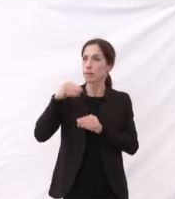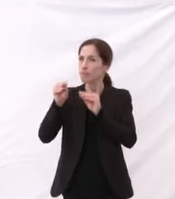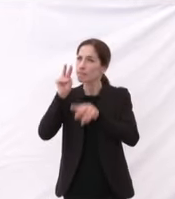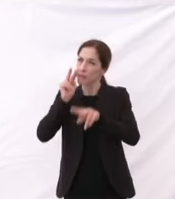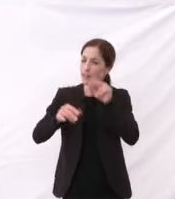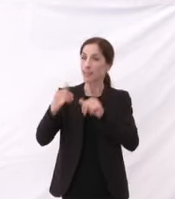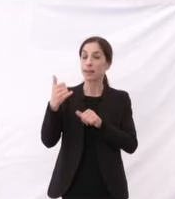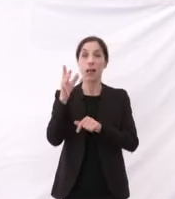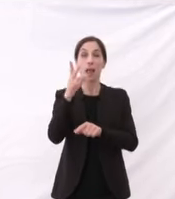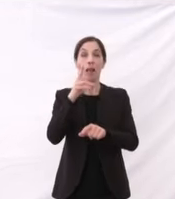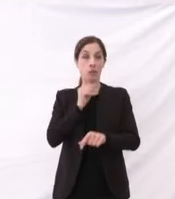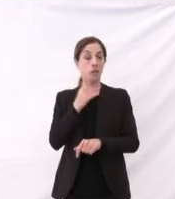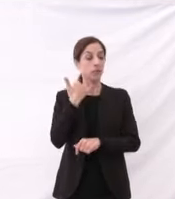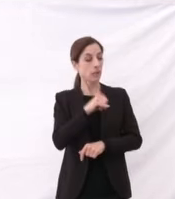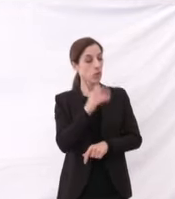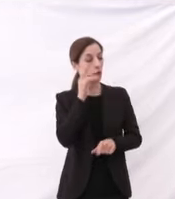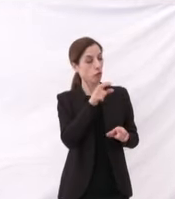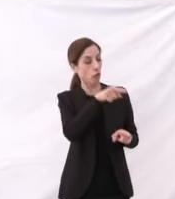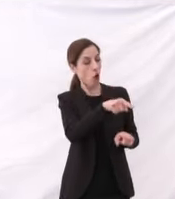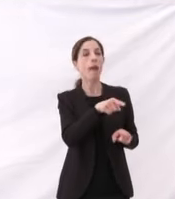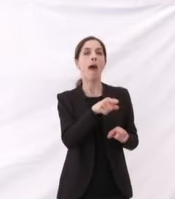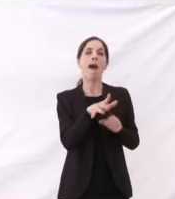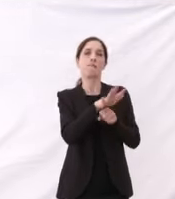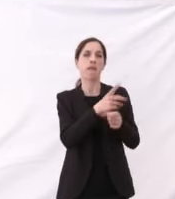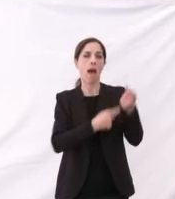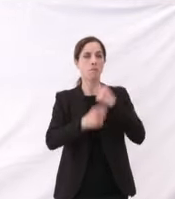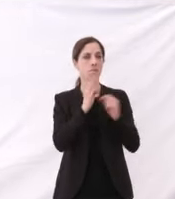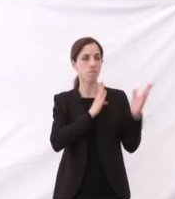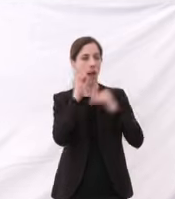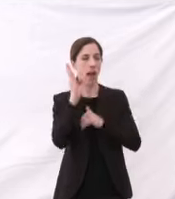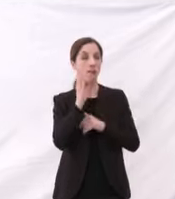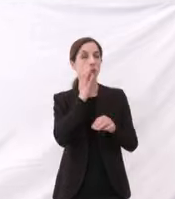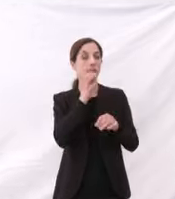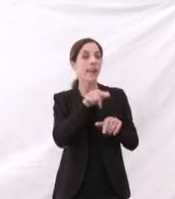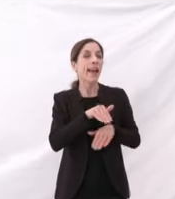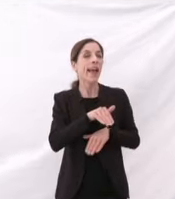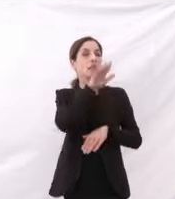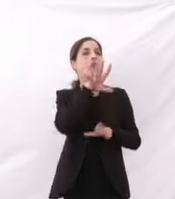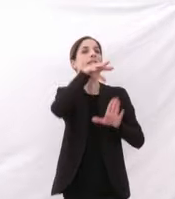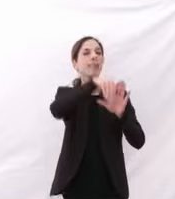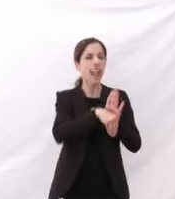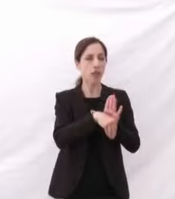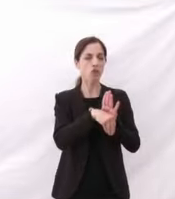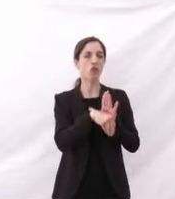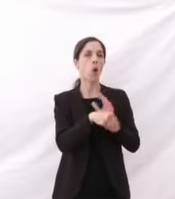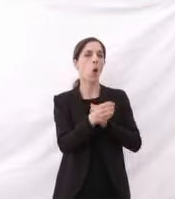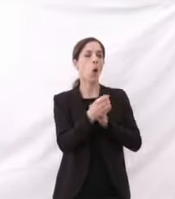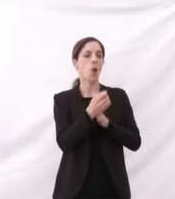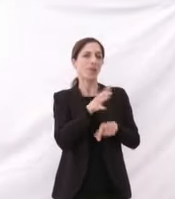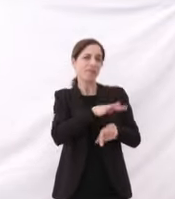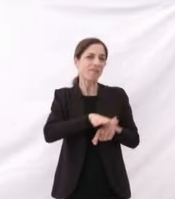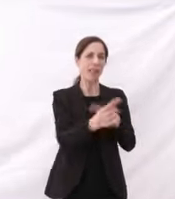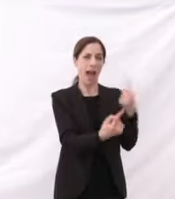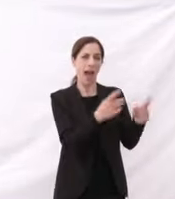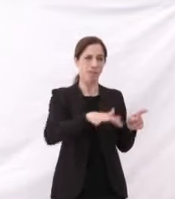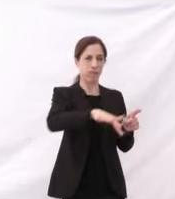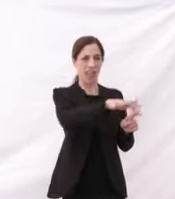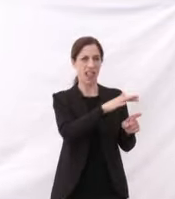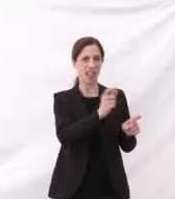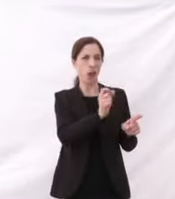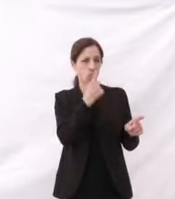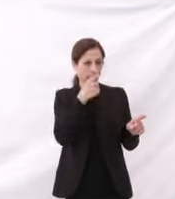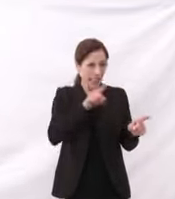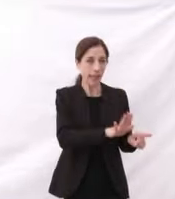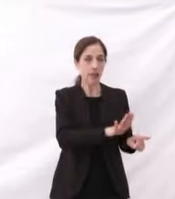mafiose, sono cresciuti in quella cultura, subcultura, ma si ribellano, non vogliono che i